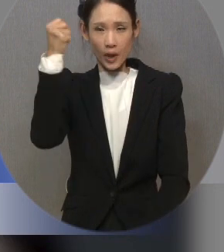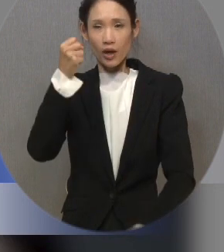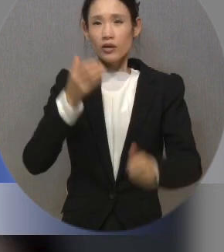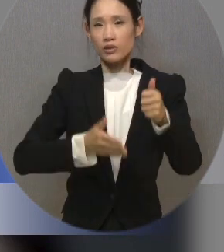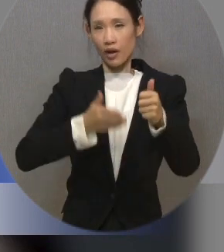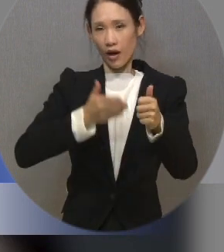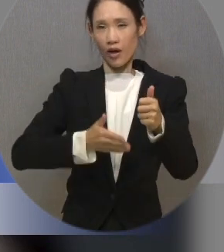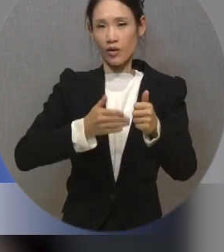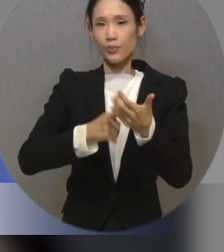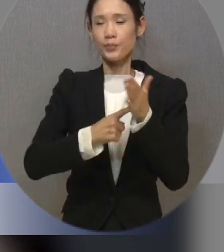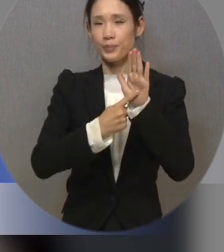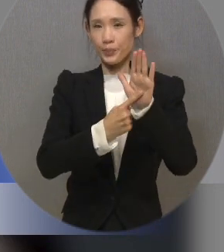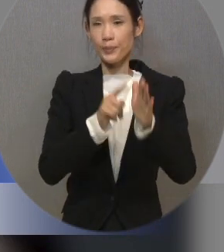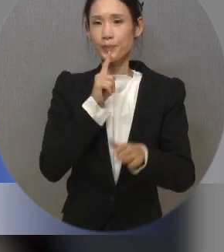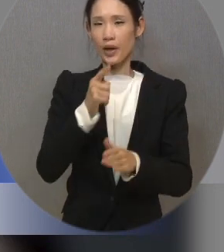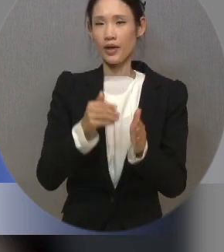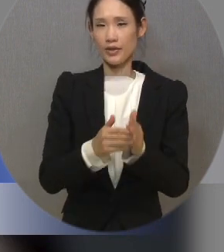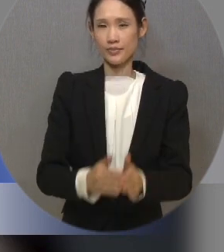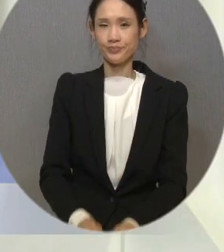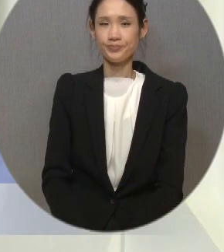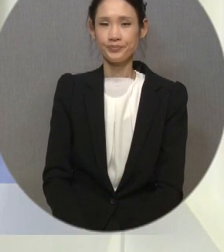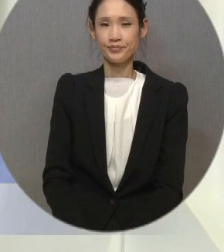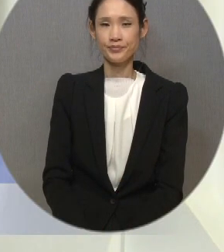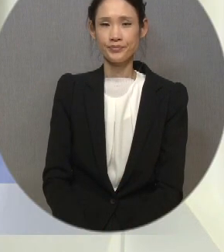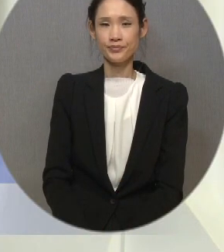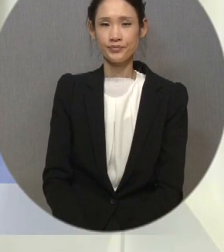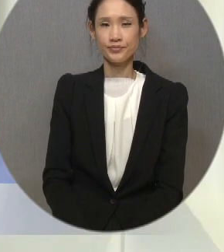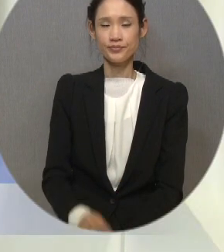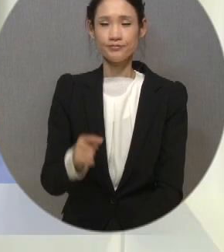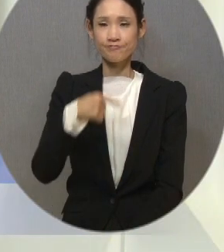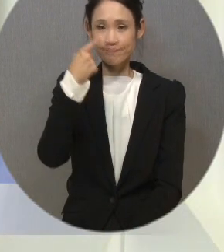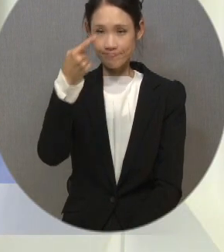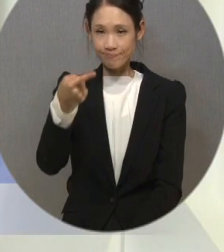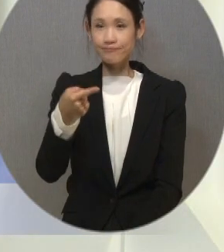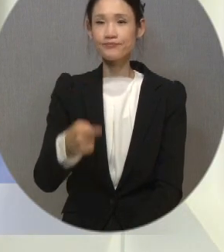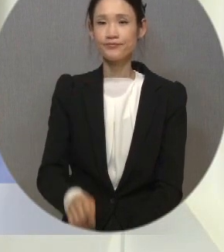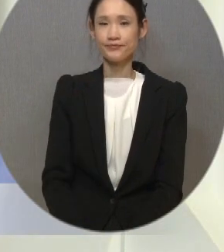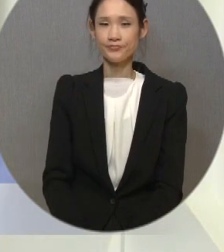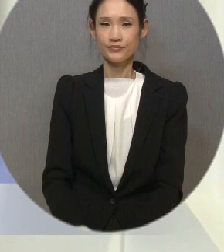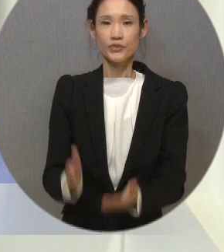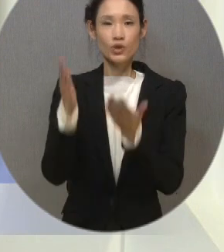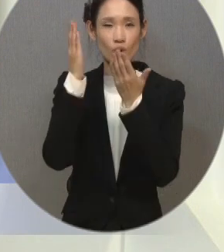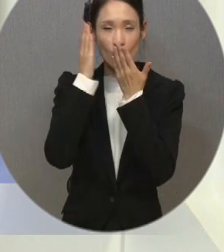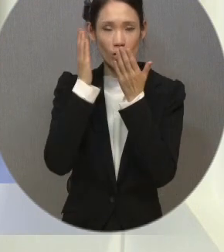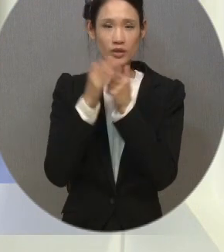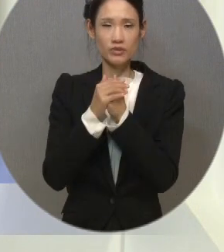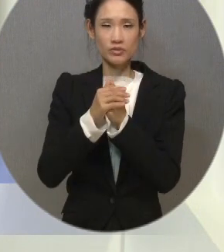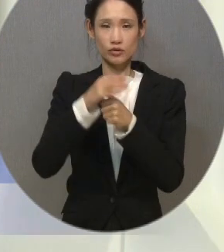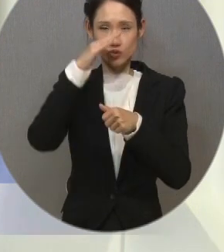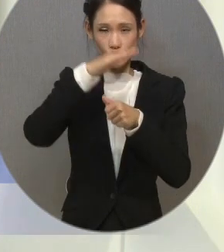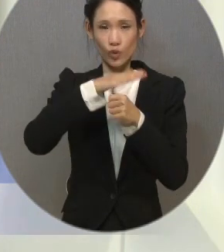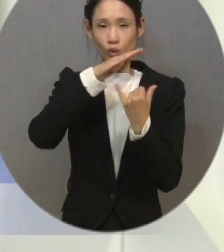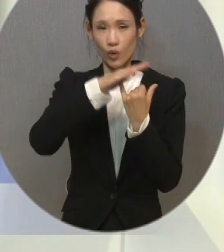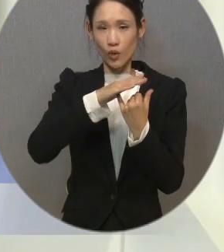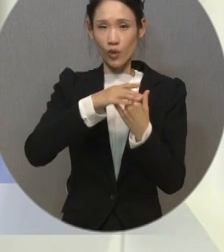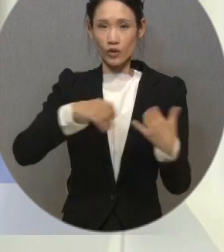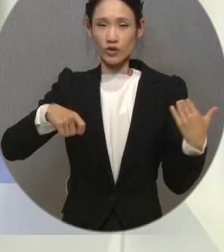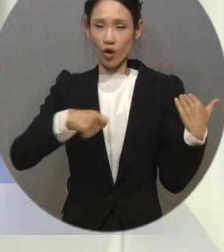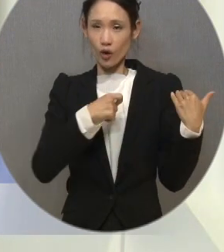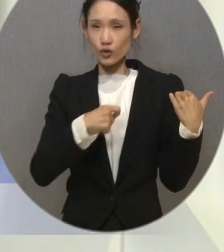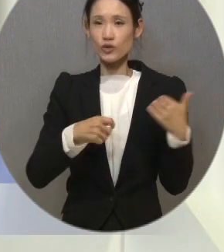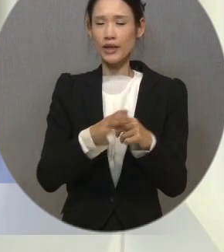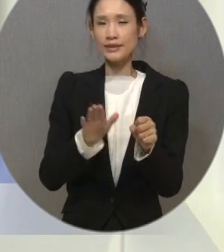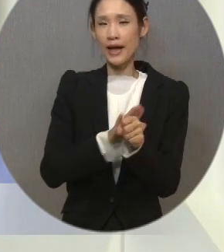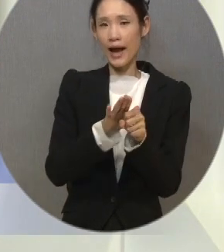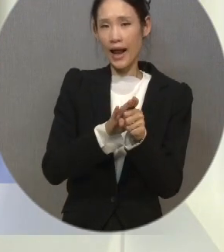있도록 하겠다고 말했습니다 다음 뉴스입니다 청각의 유소년 연주단 사랑의 달팽이